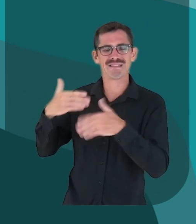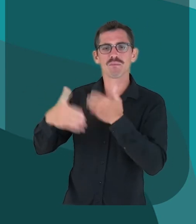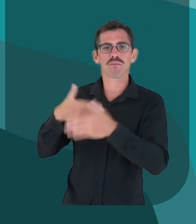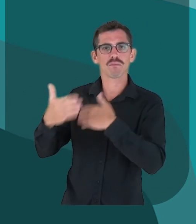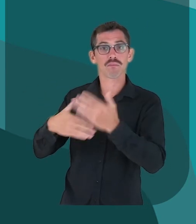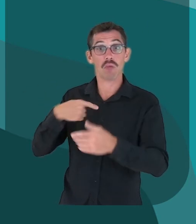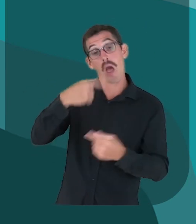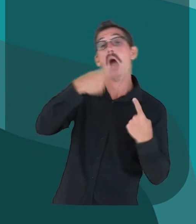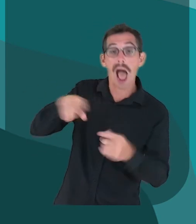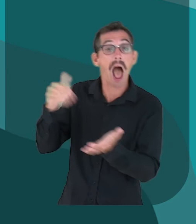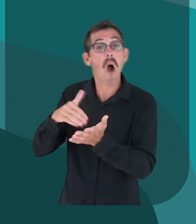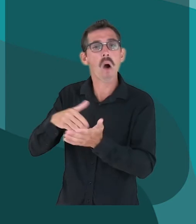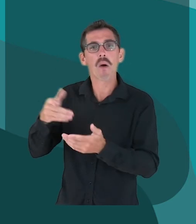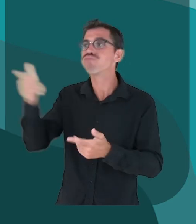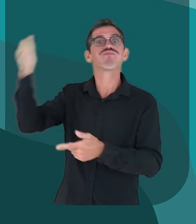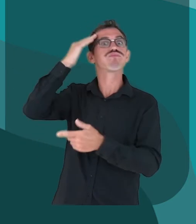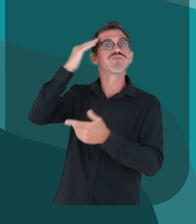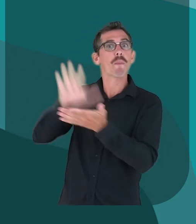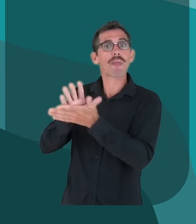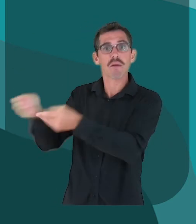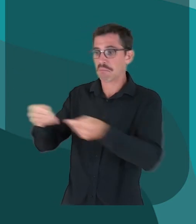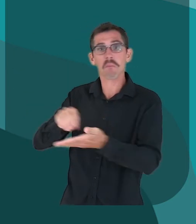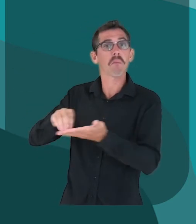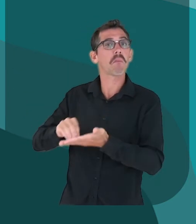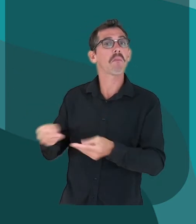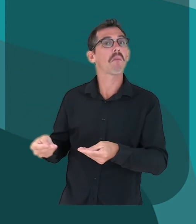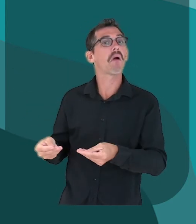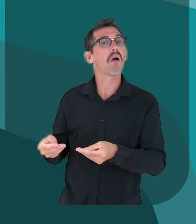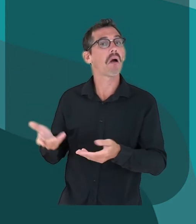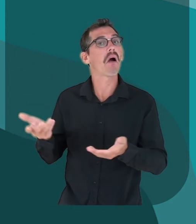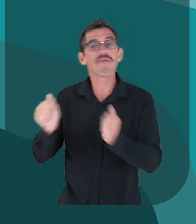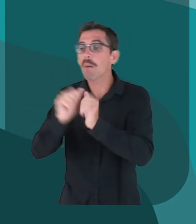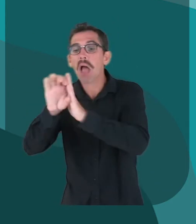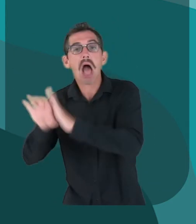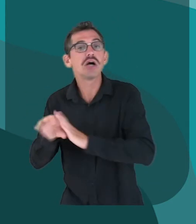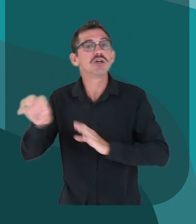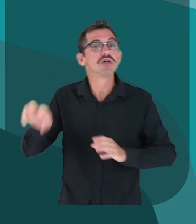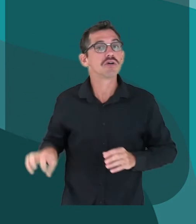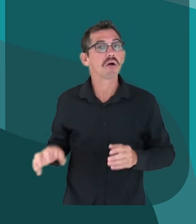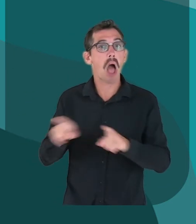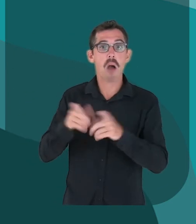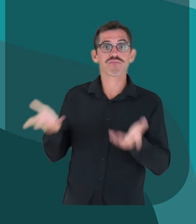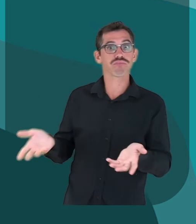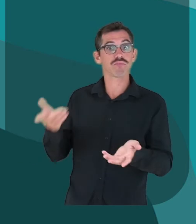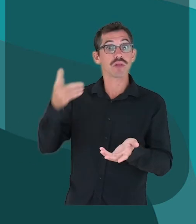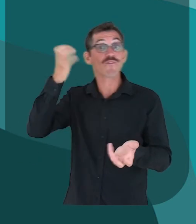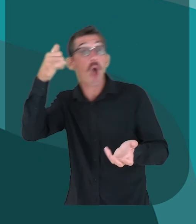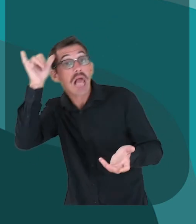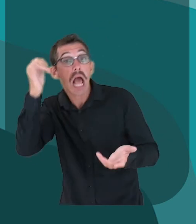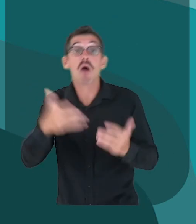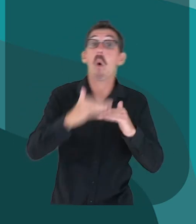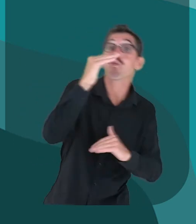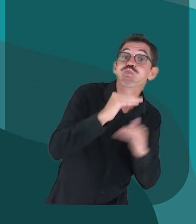plus difficile. Puis quand je suis retourné la fois d'après, ben, il avait imprimé une feuille avec toutes les questions, puis des petites images, puis t'es comme, bon, ben, tu veux quel